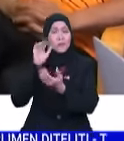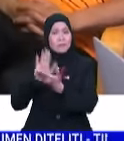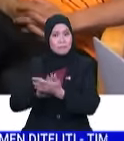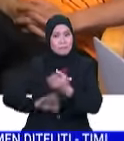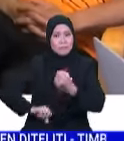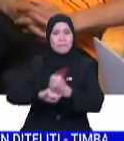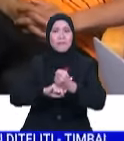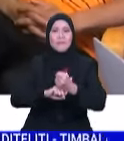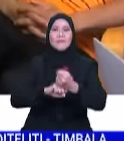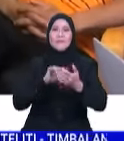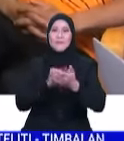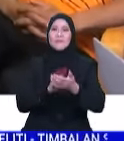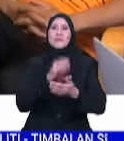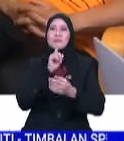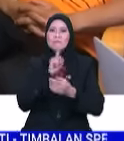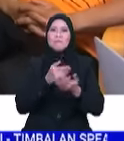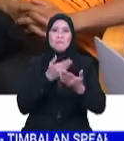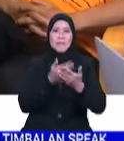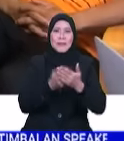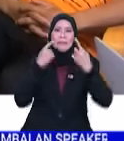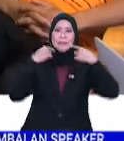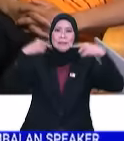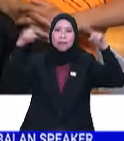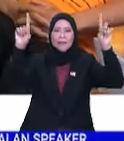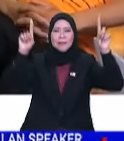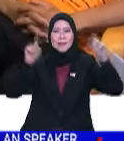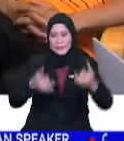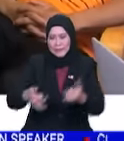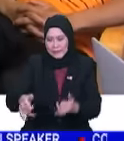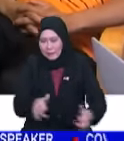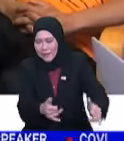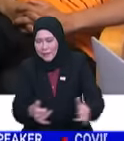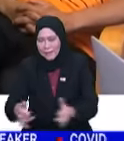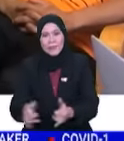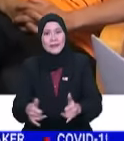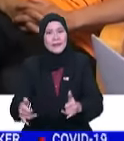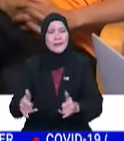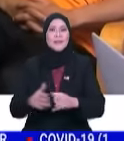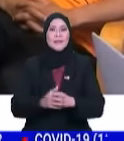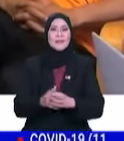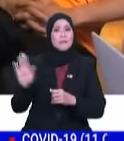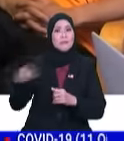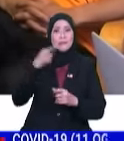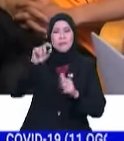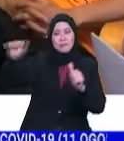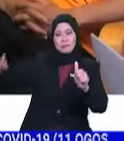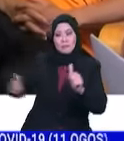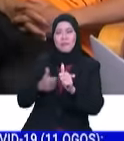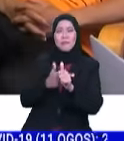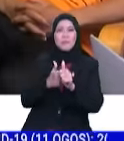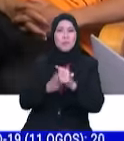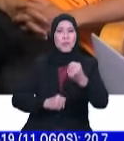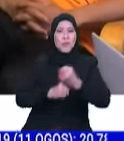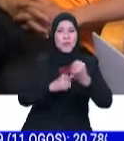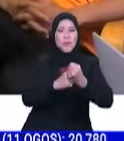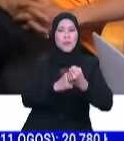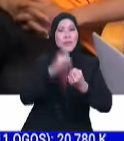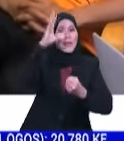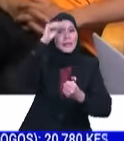itu juga menjadi antara faktor utama kejayaan kariernya, sekaligus menjadikan pepatah di belakang kejayaan seseorang lelaki